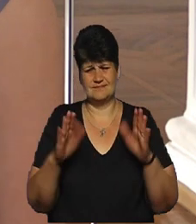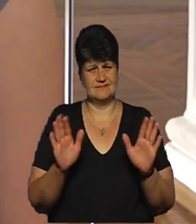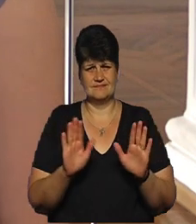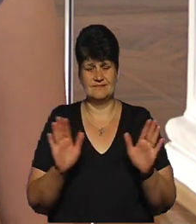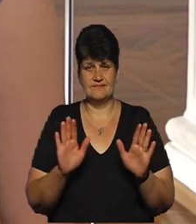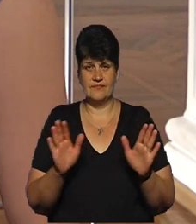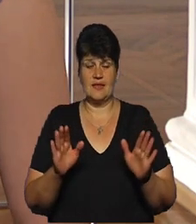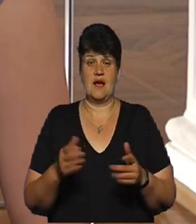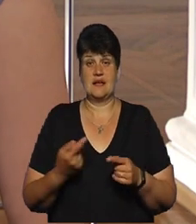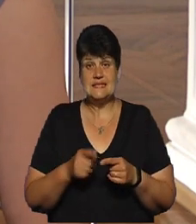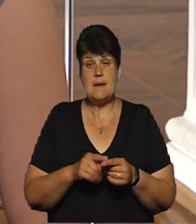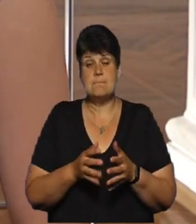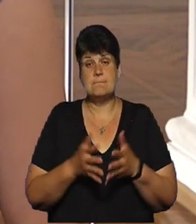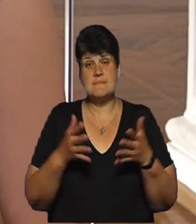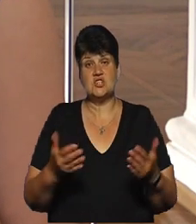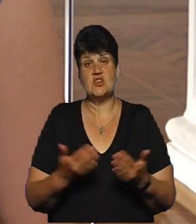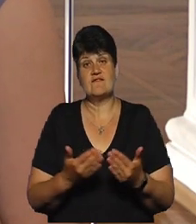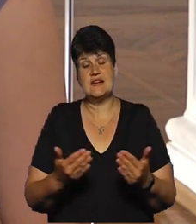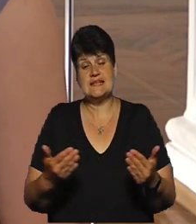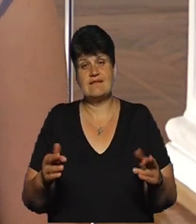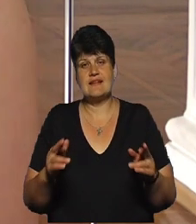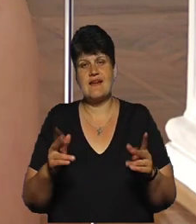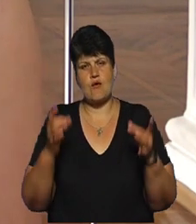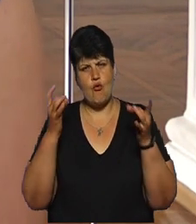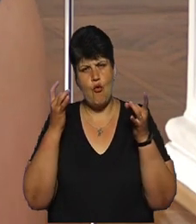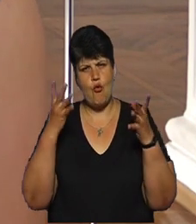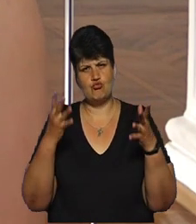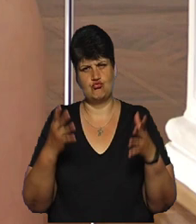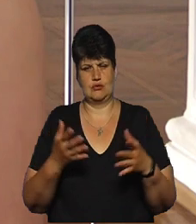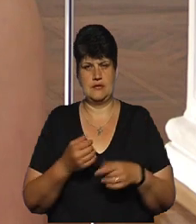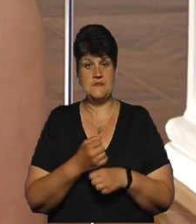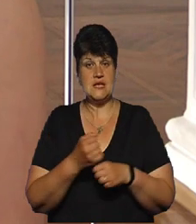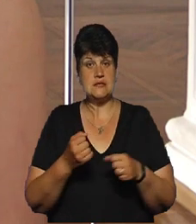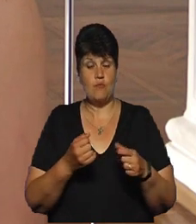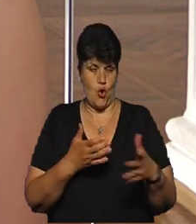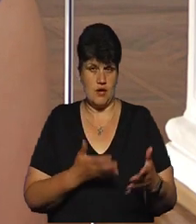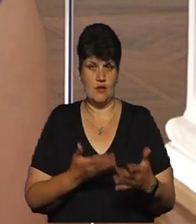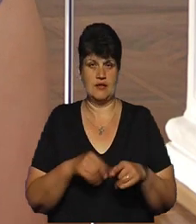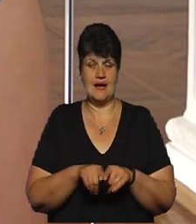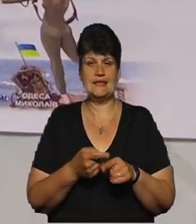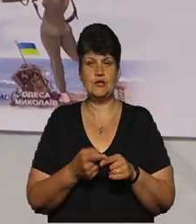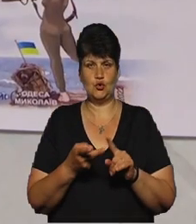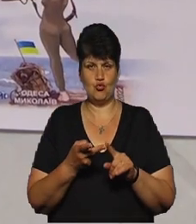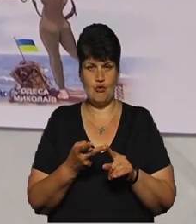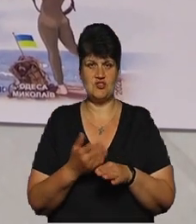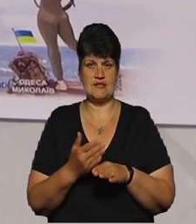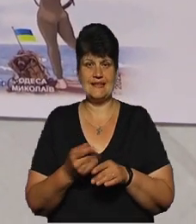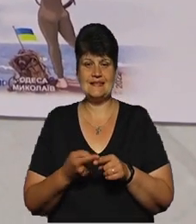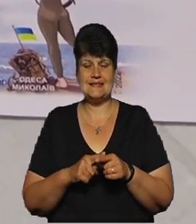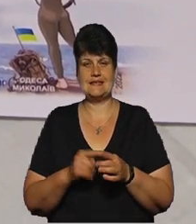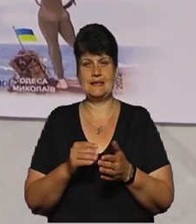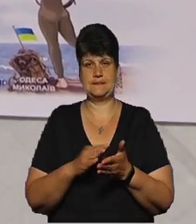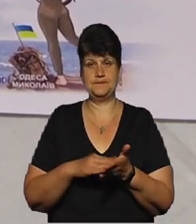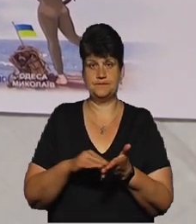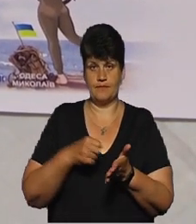моєму розумінні це більше виставка як культурна зброя. Друга частинка – це якраз буде спецпогашення марки «Асоль вже